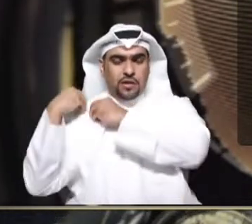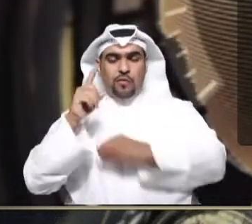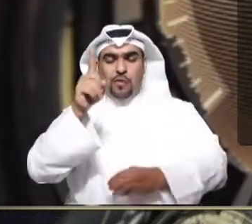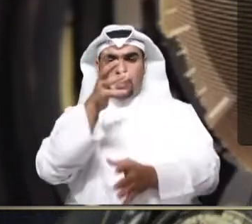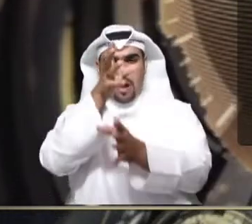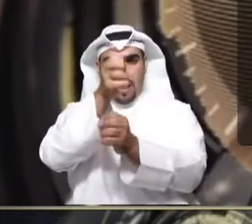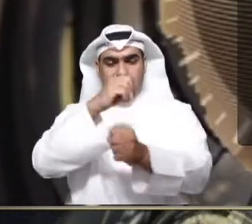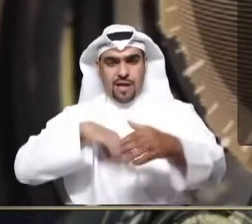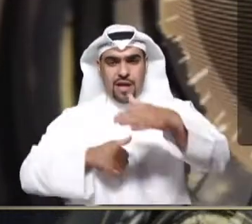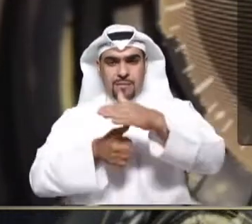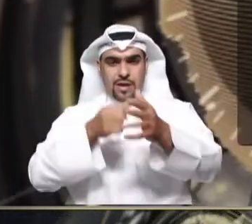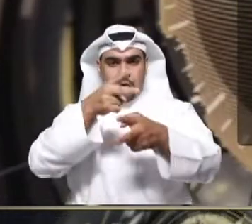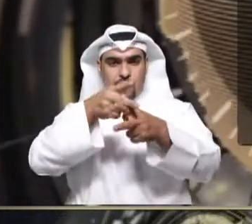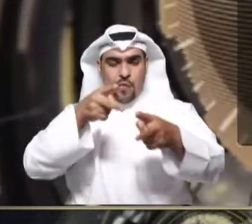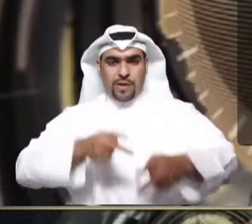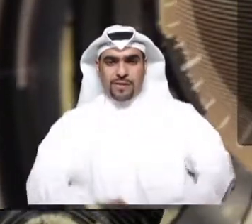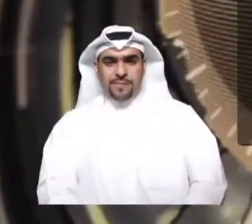الصحة والعافية.